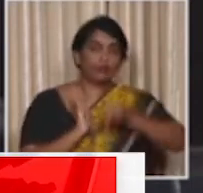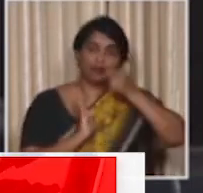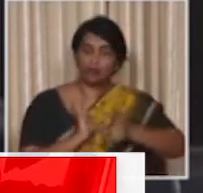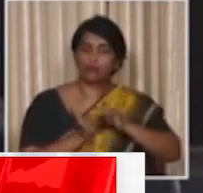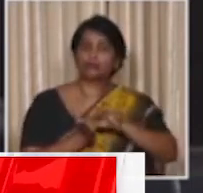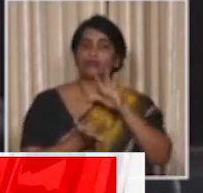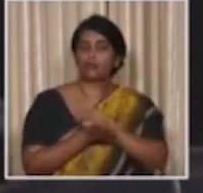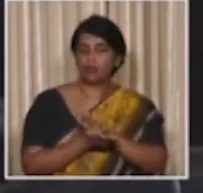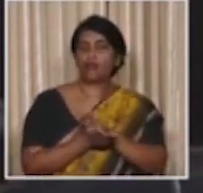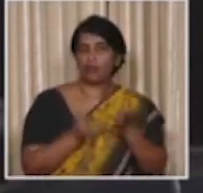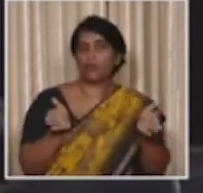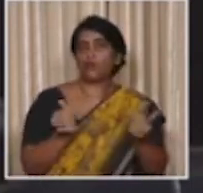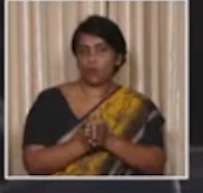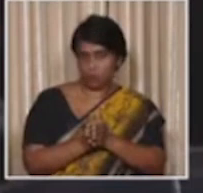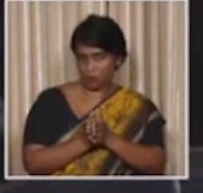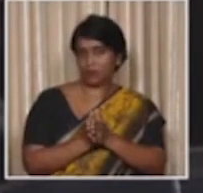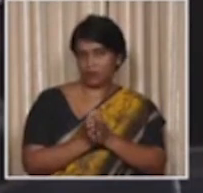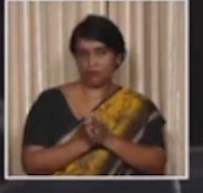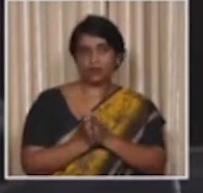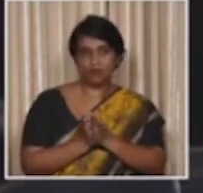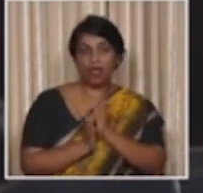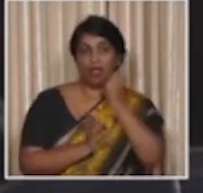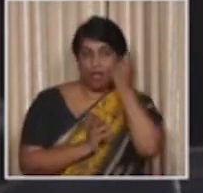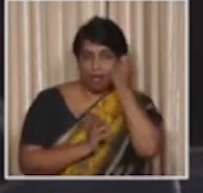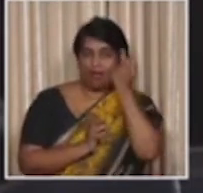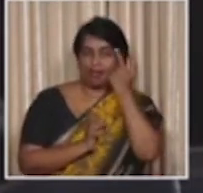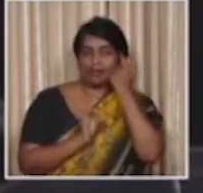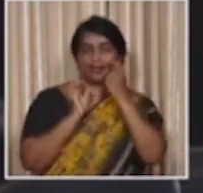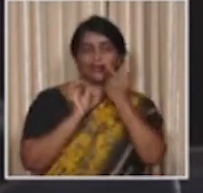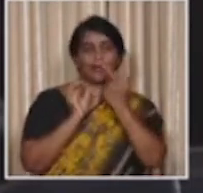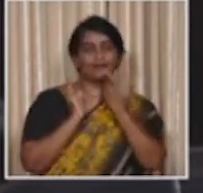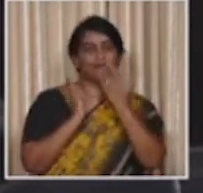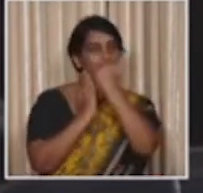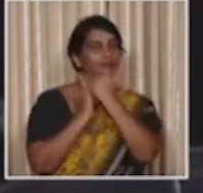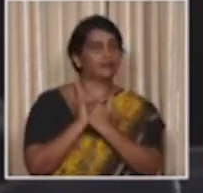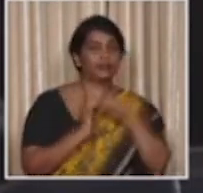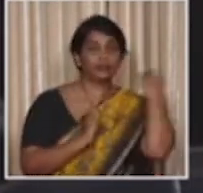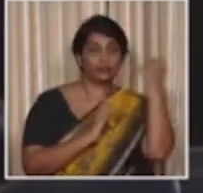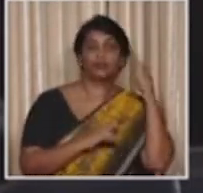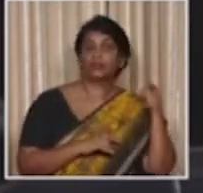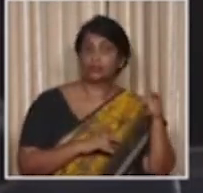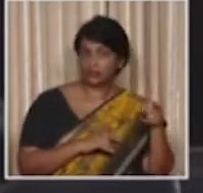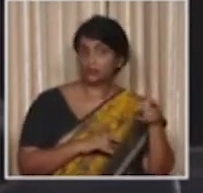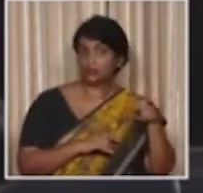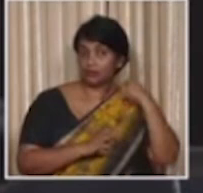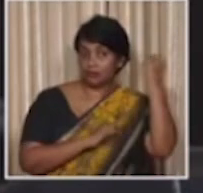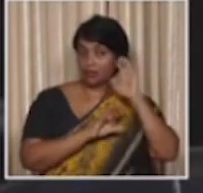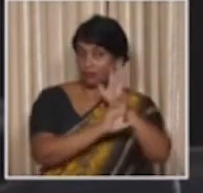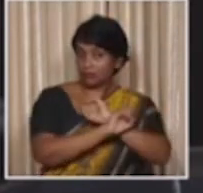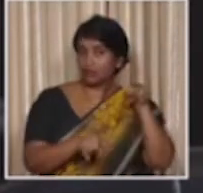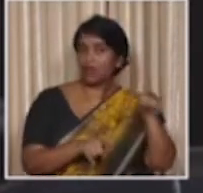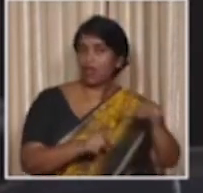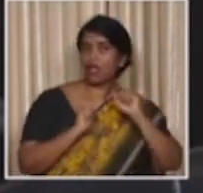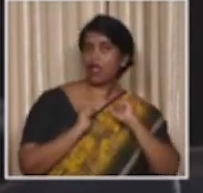සම්මතයේ කොටසක් විය යුතුයි කියන එක. සංකල්ප පත්‍රිකාව සහ ප්‍රසන්ටේෂන් එක. මොකද මේ ප්‍රසන්ටේෂන් එකේ තමයි තියෙන්නේ